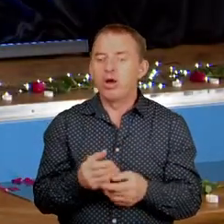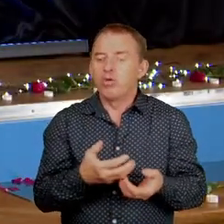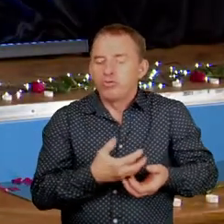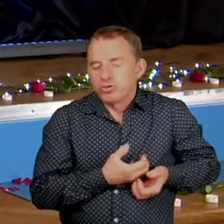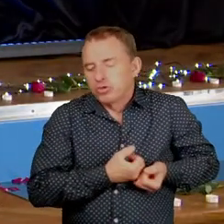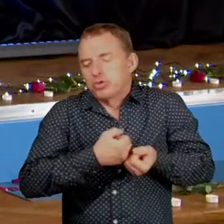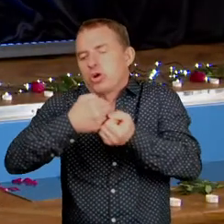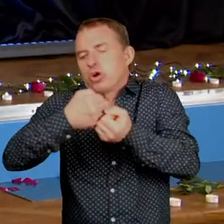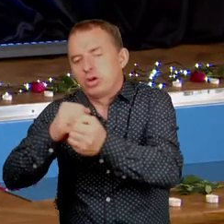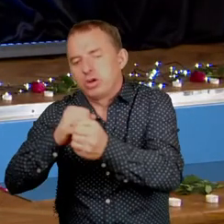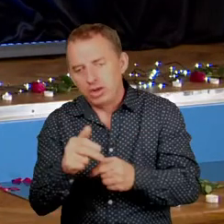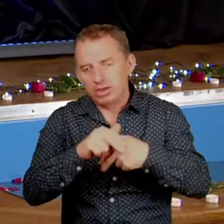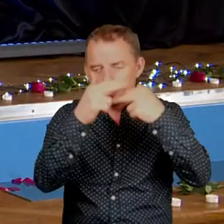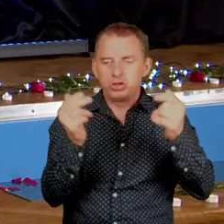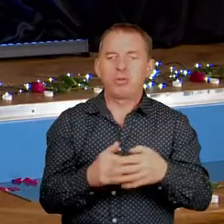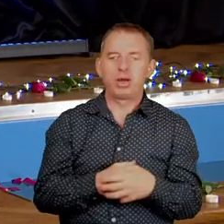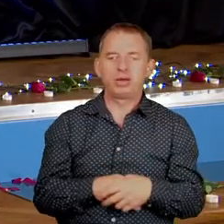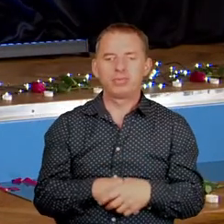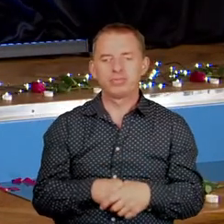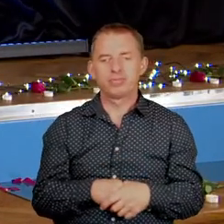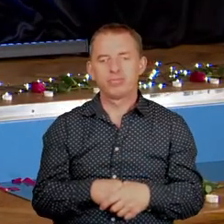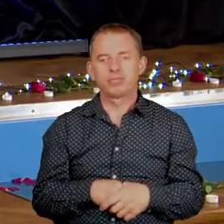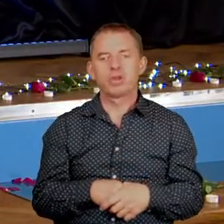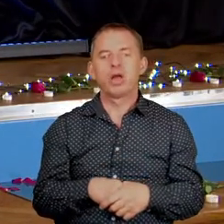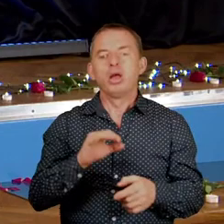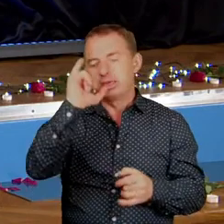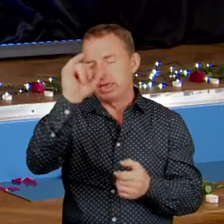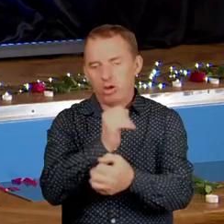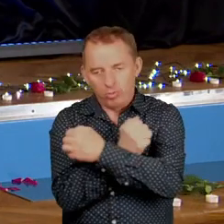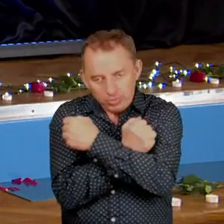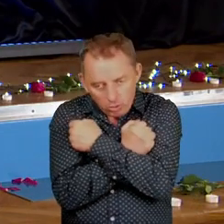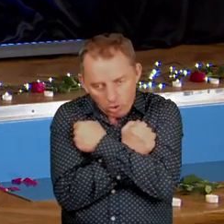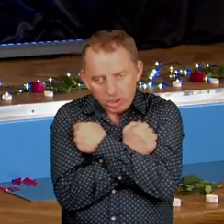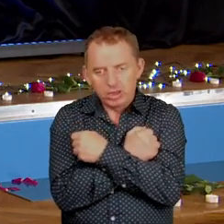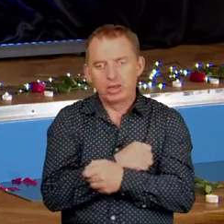His love breaks our hearts. Jego miłość